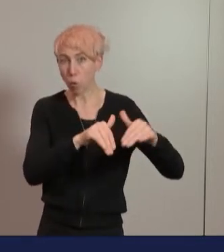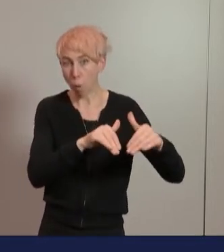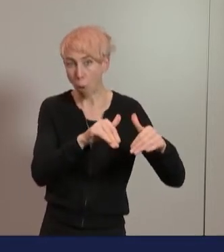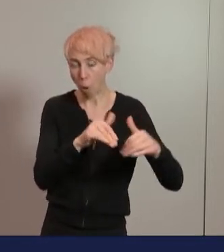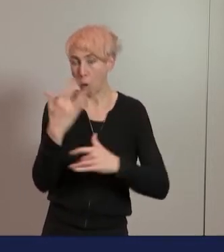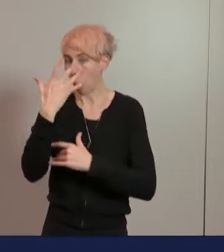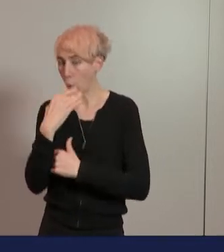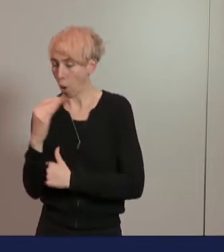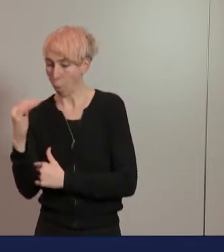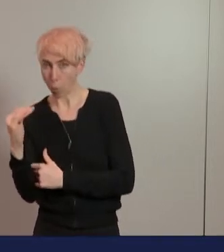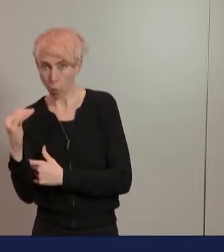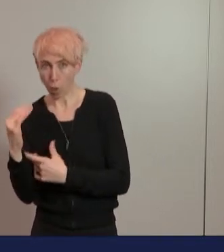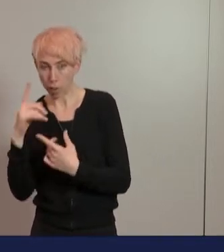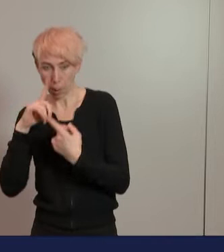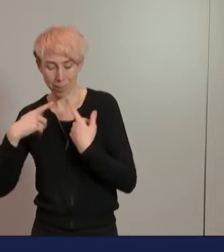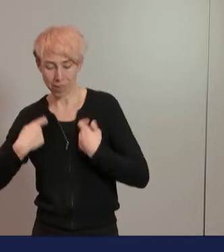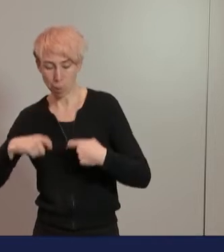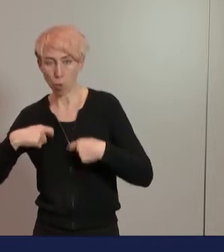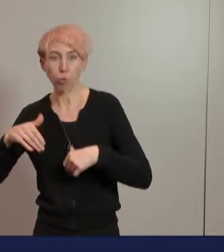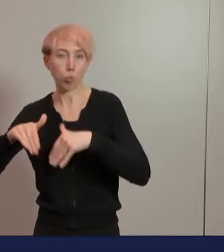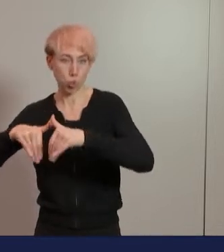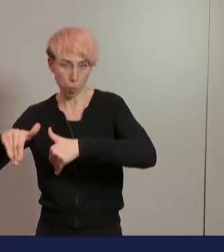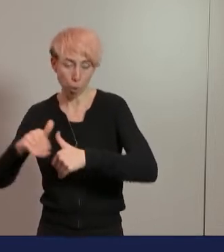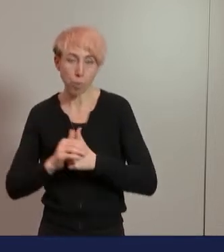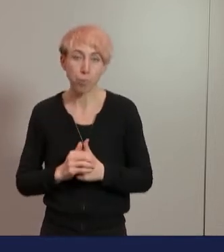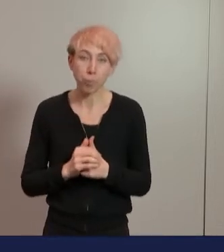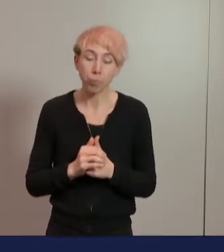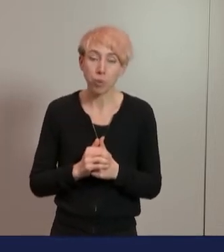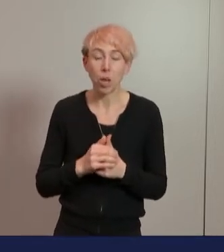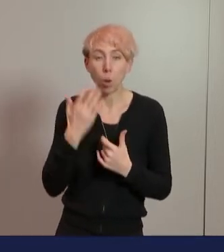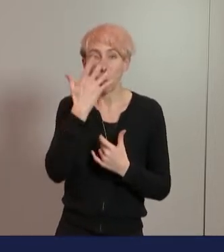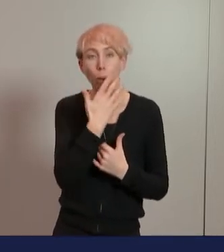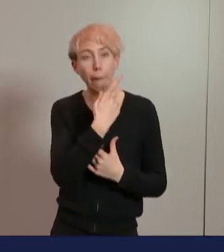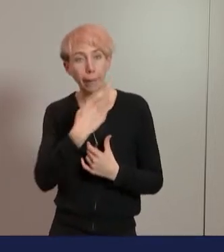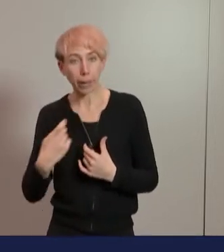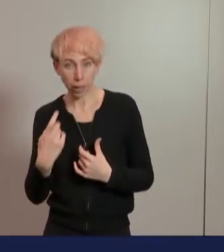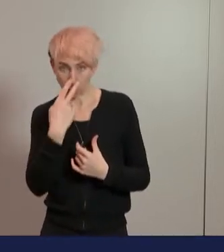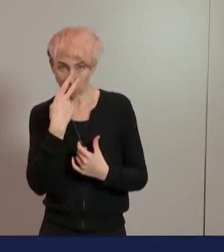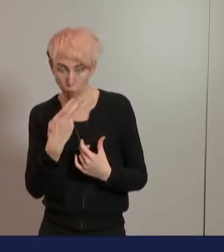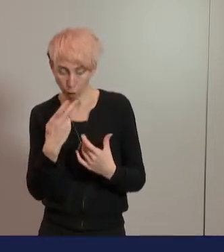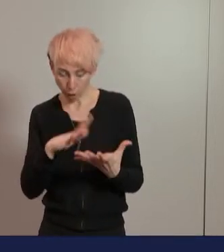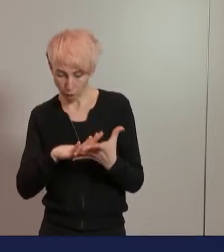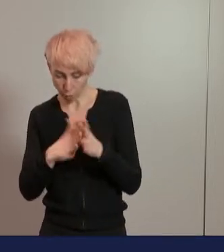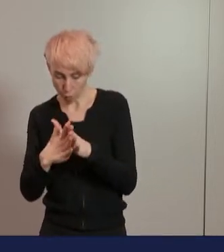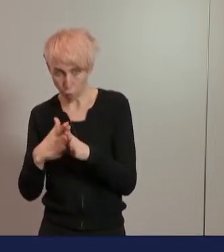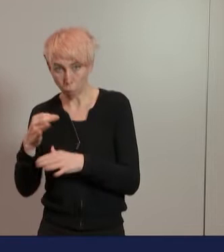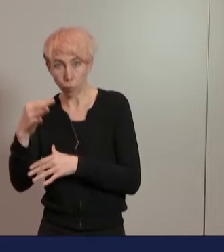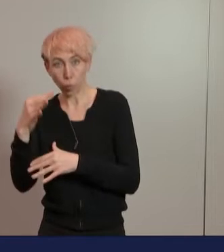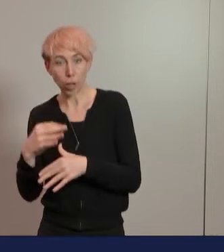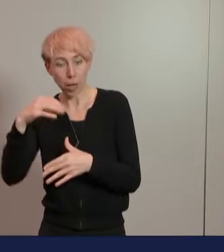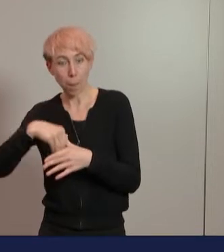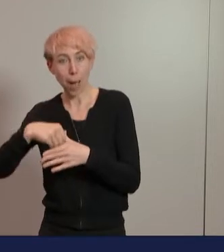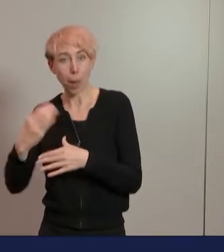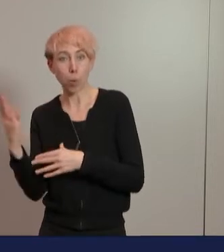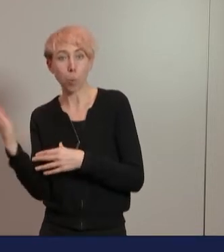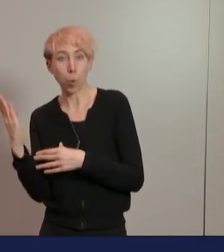bleu, celle des dépenses de fonctionnement. En gris, vous pouvez observer l'évolution prévisionnelle du taux d'épargne brute, qui est un